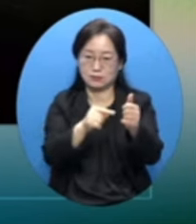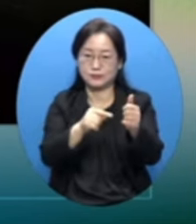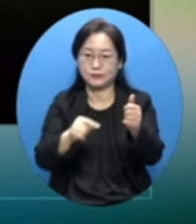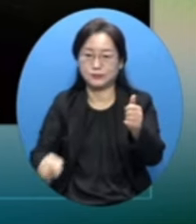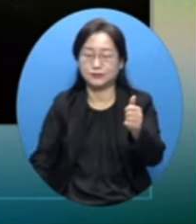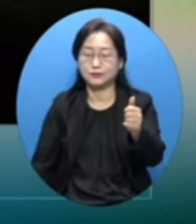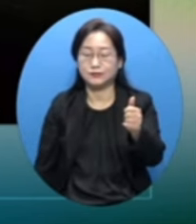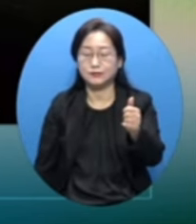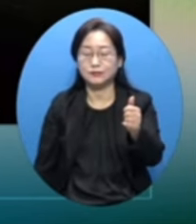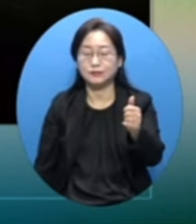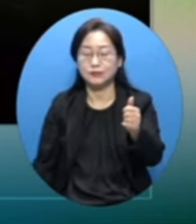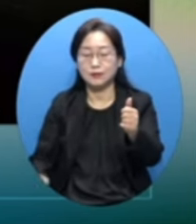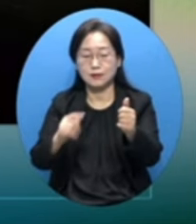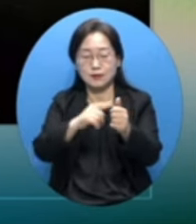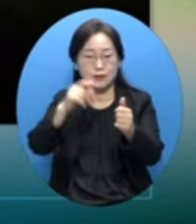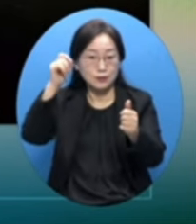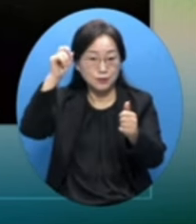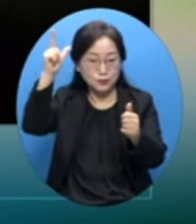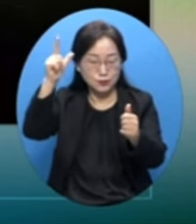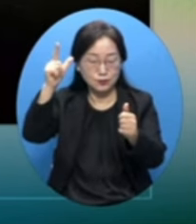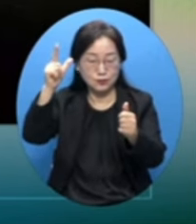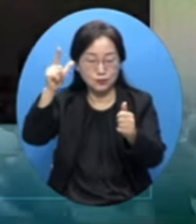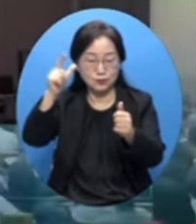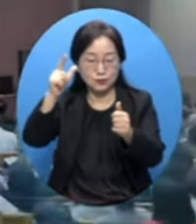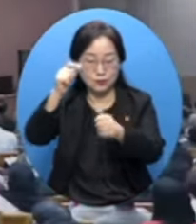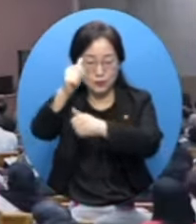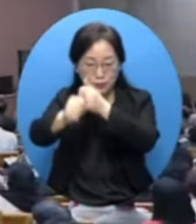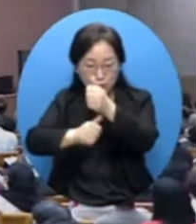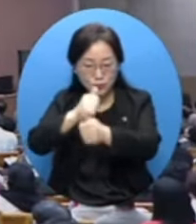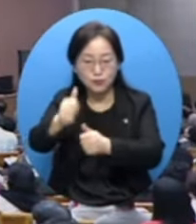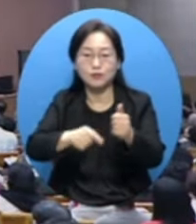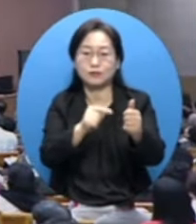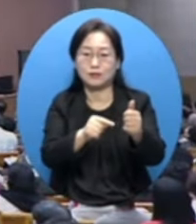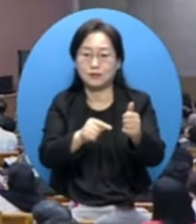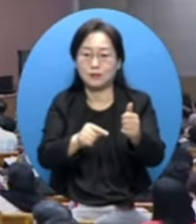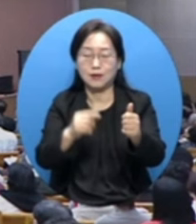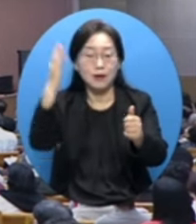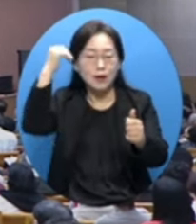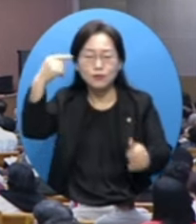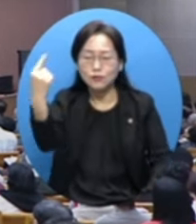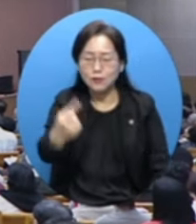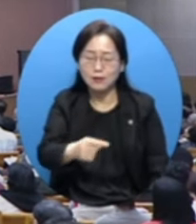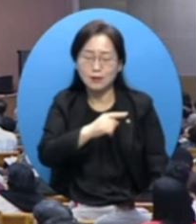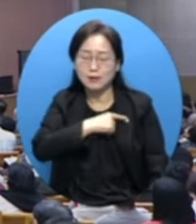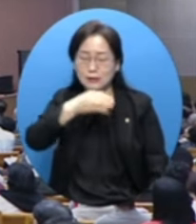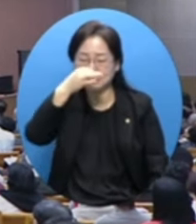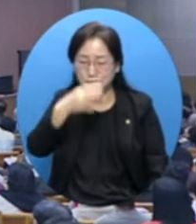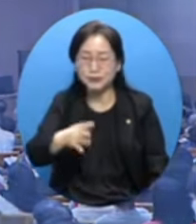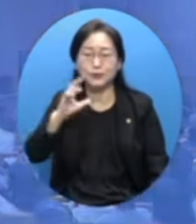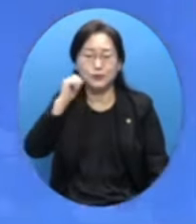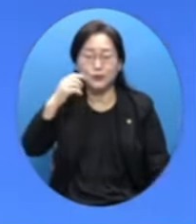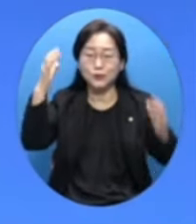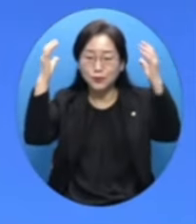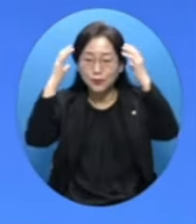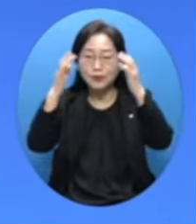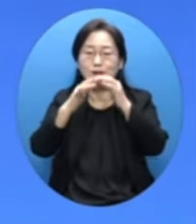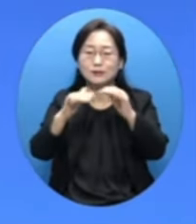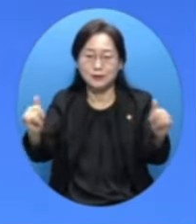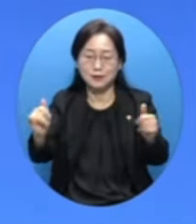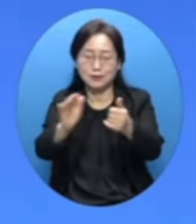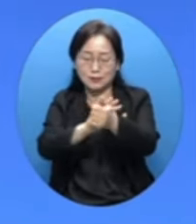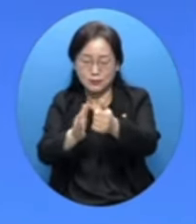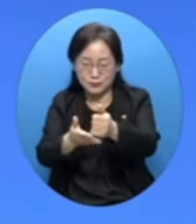그렇게 훌륭한 가에서 태어나신 그분이 한국 가장 힘들고 어렵고 고난받는 사람들을